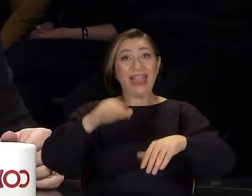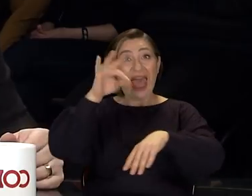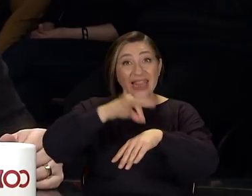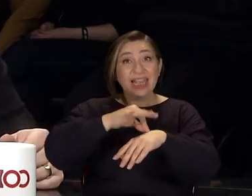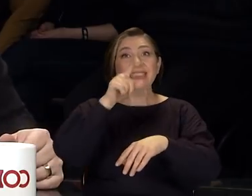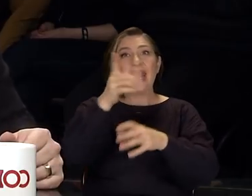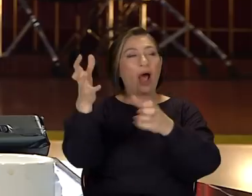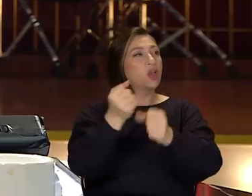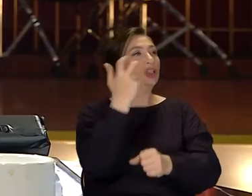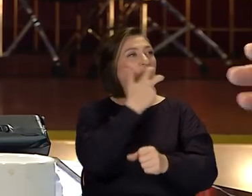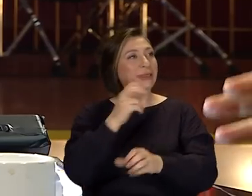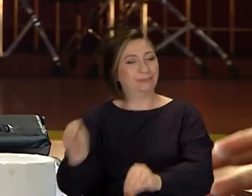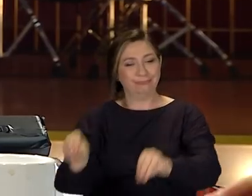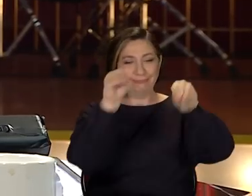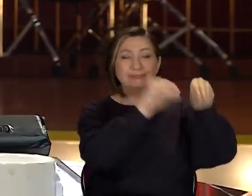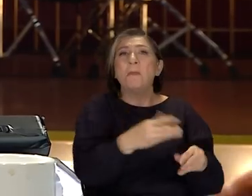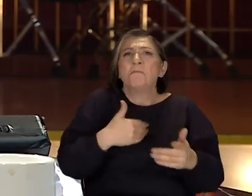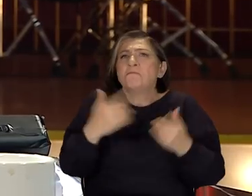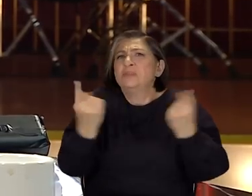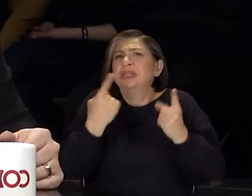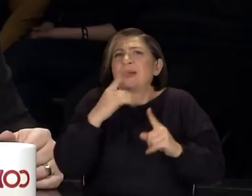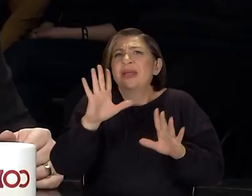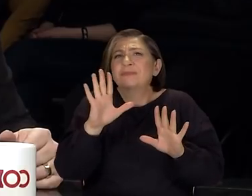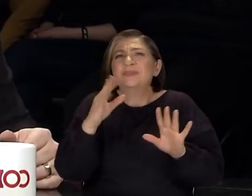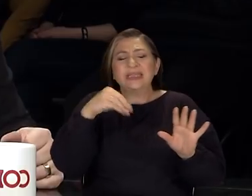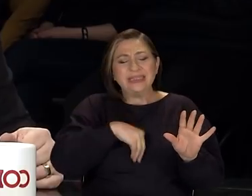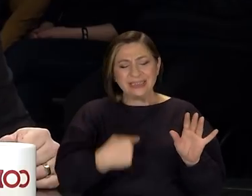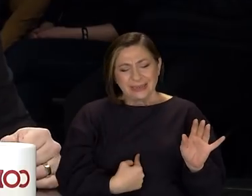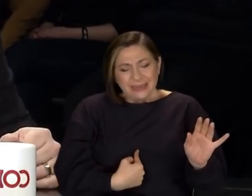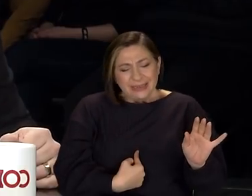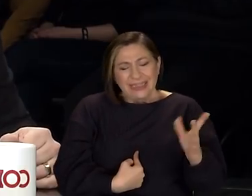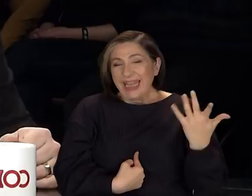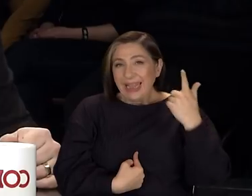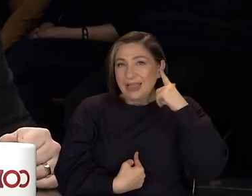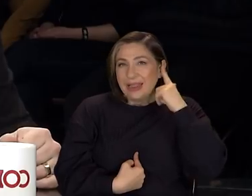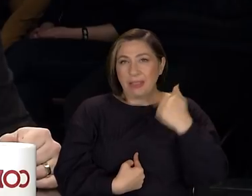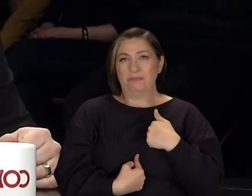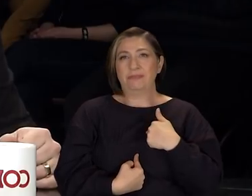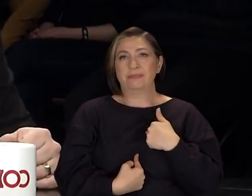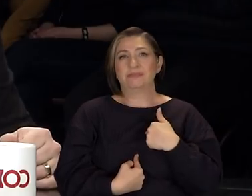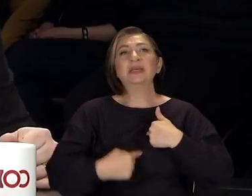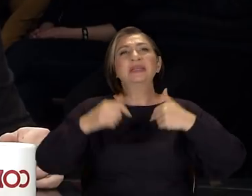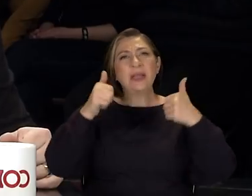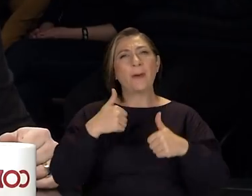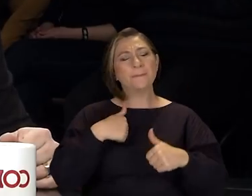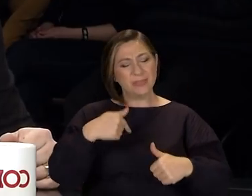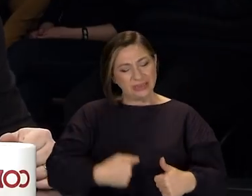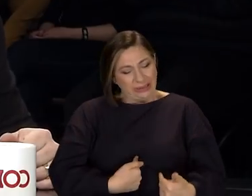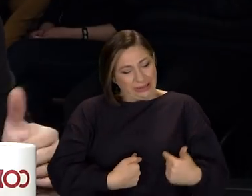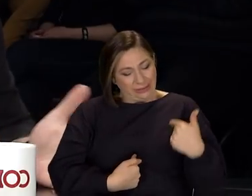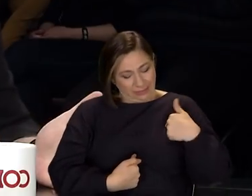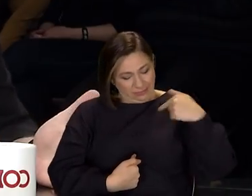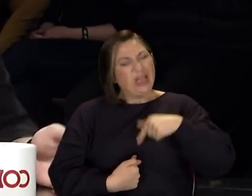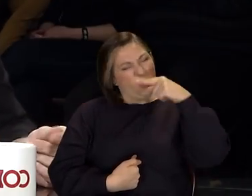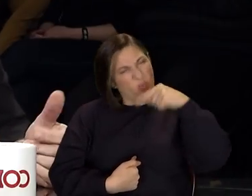alıyor, tekrar şarkıcı yapıyor. Ben de hiçbir şey demedim. Bu sefer iç sesi de dinledim biraz. Dedim ki tamam uyuyacağım sana. Devam